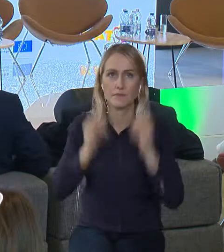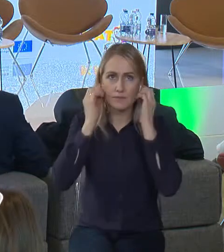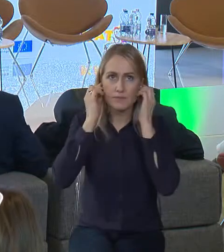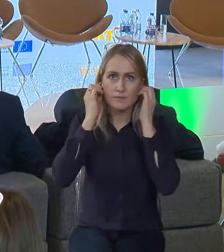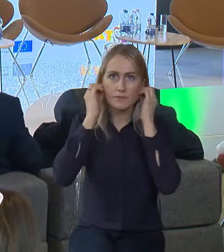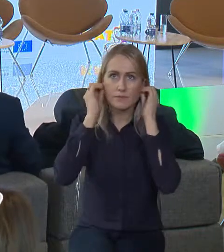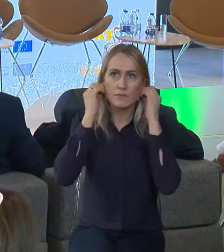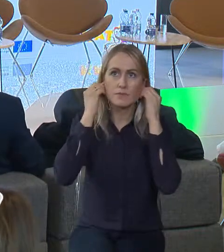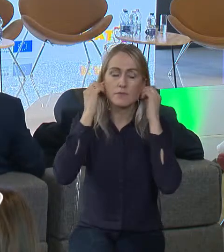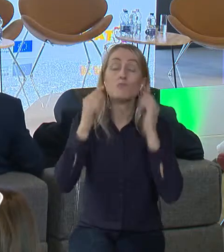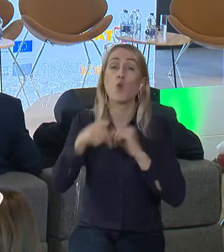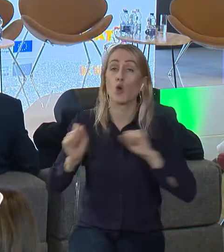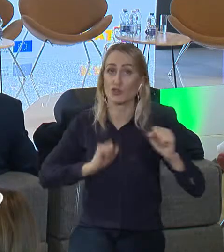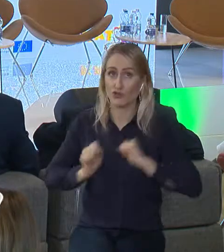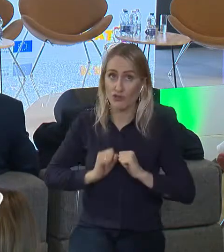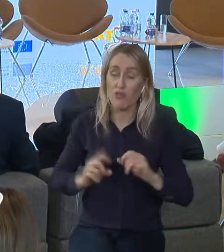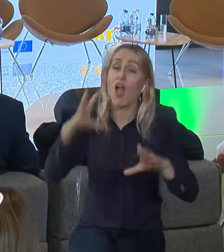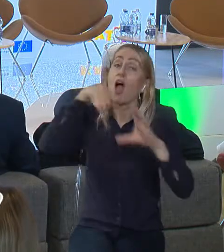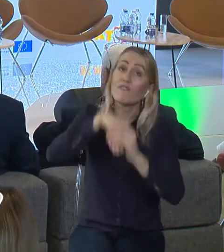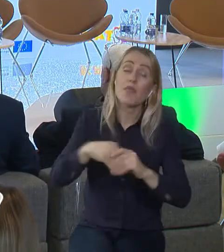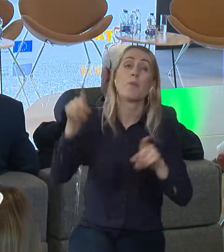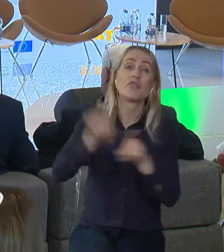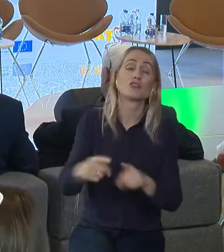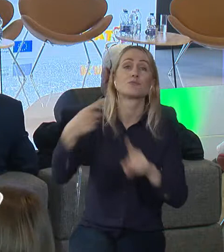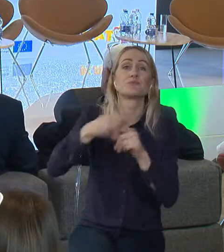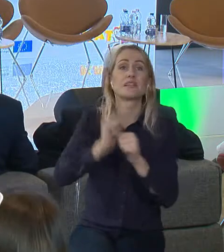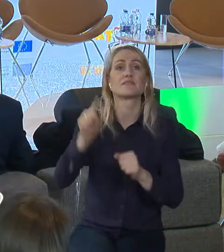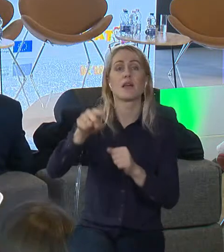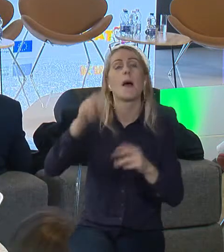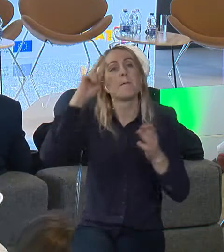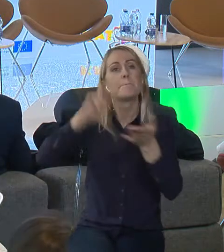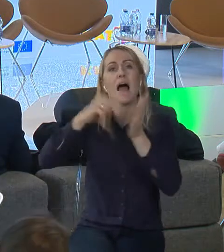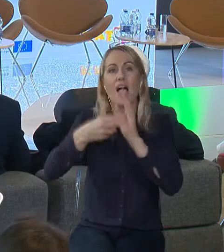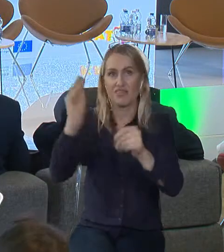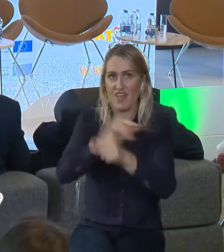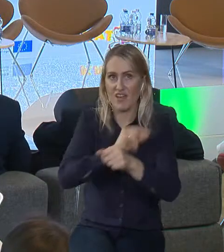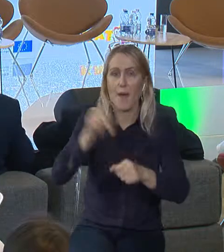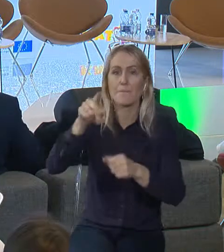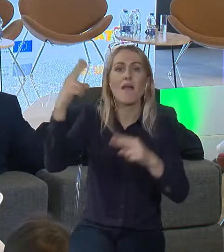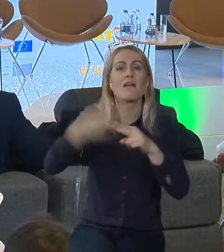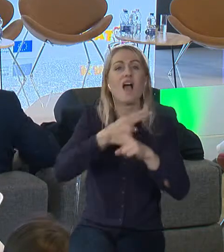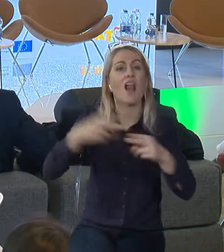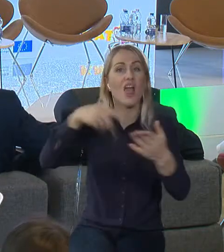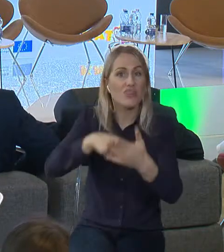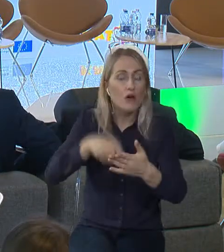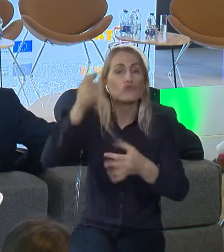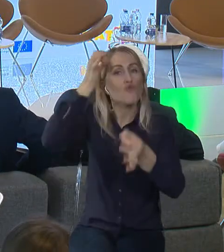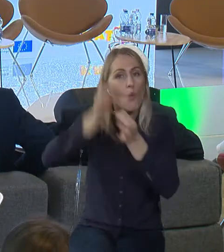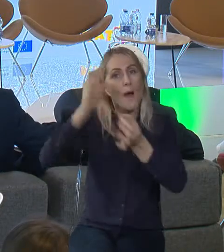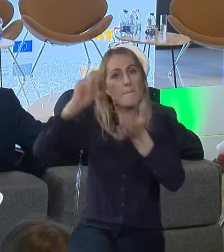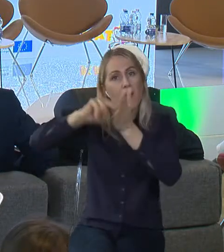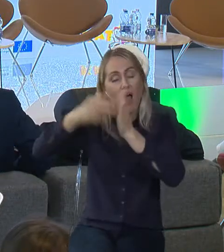Poza tymi ćwiczeniami dostępny jest również plan terapii, kalendarz, który pozwala zaplanować